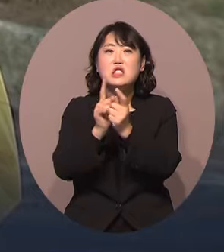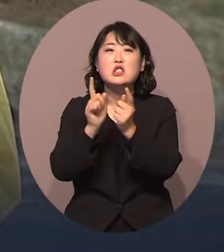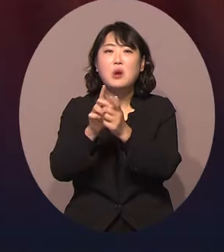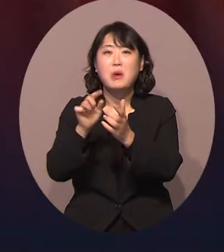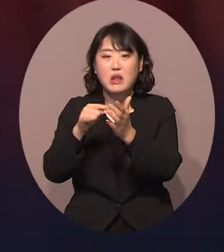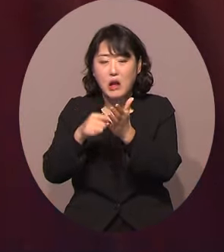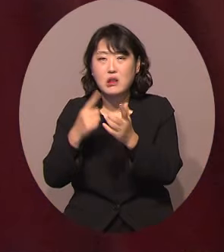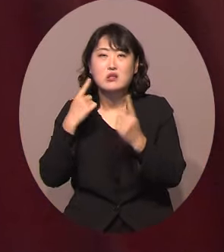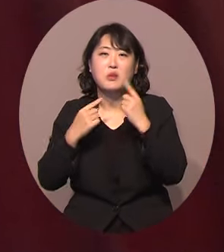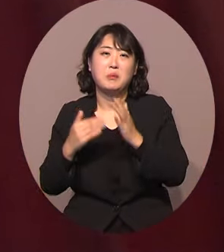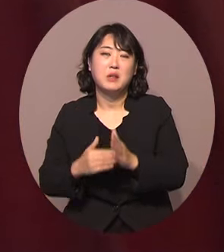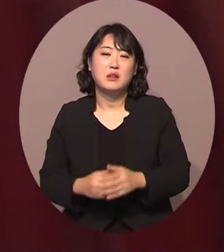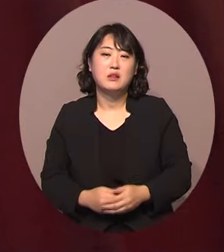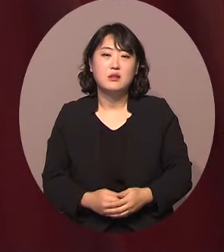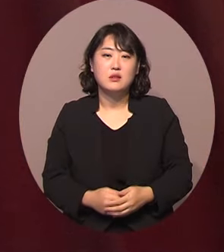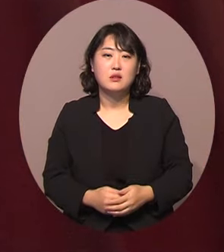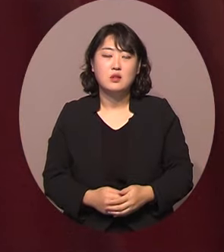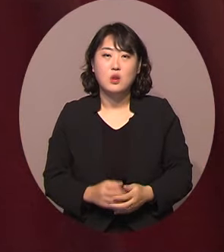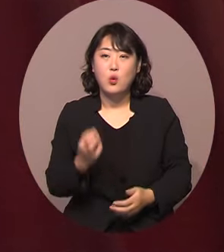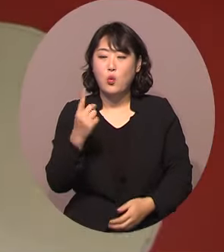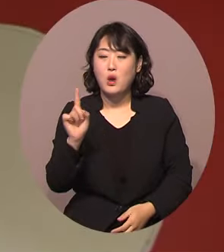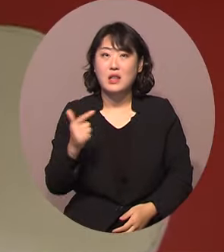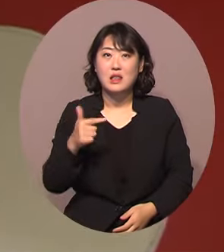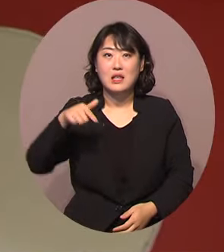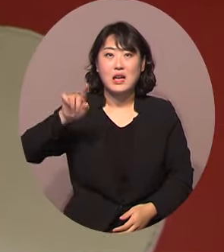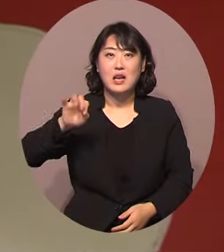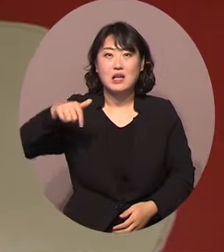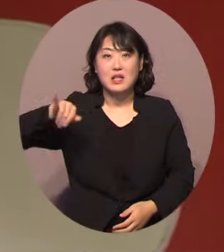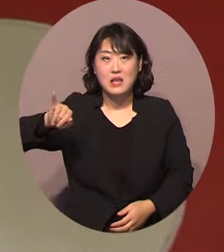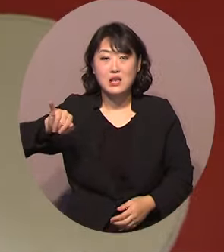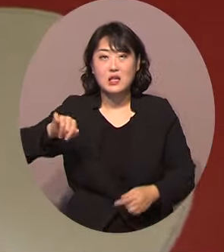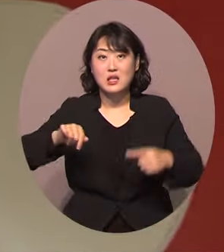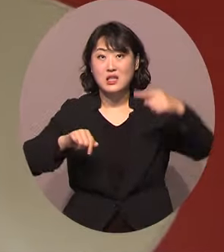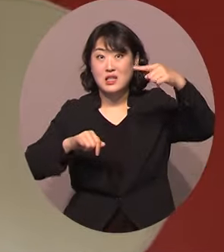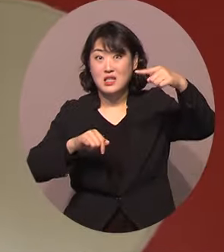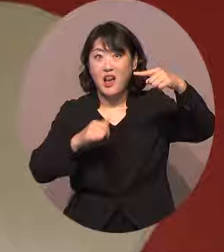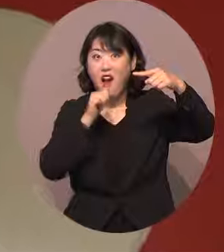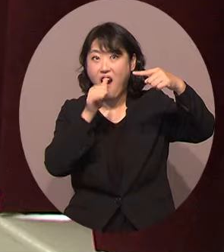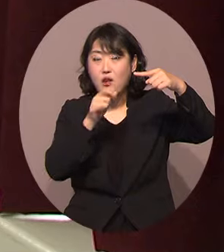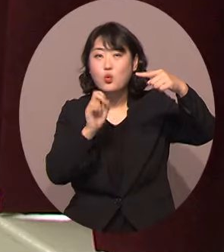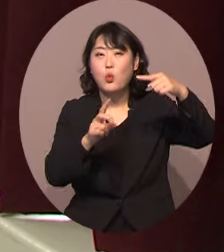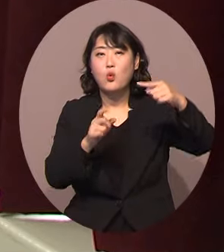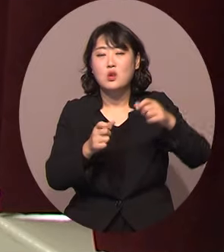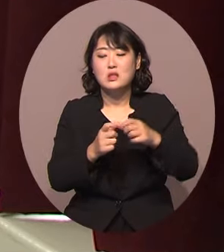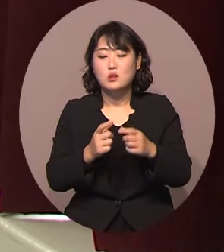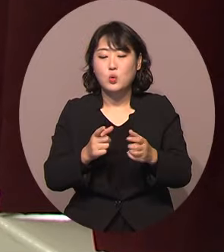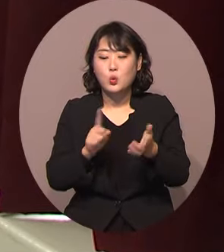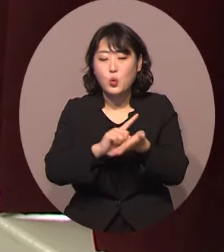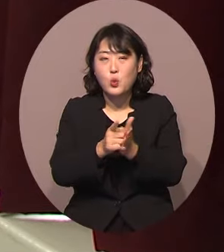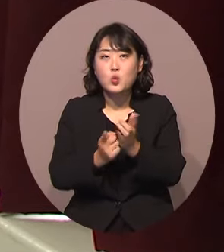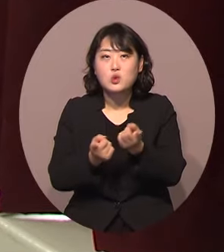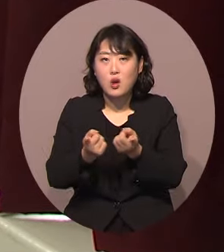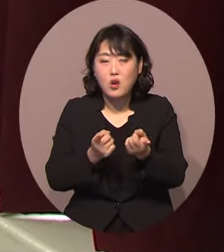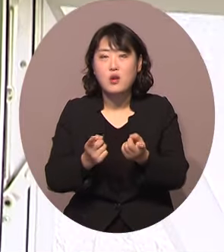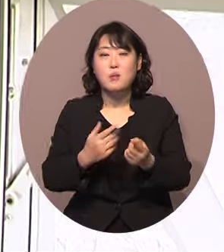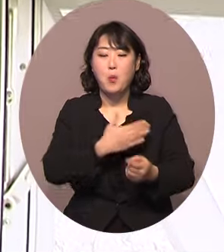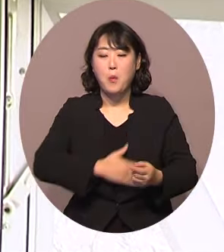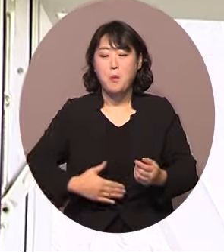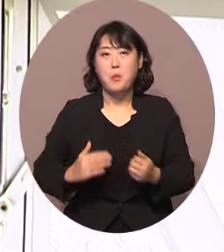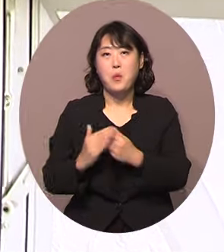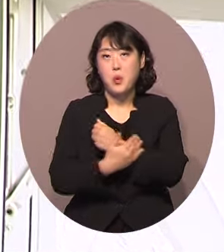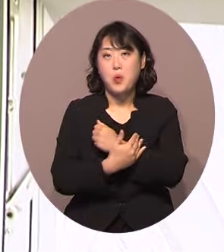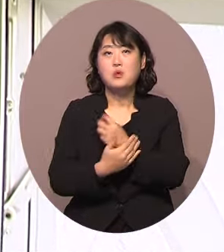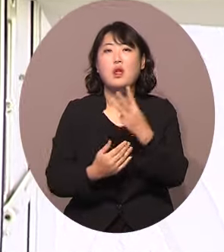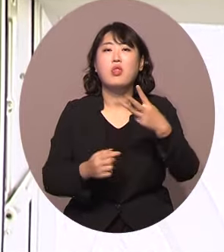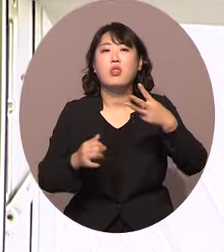내려오다가 완강기는 지지대와 속도 조절기 안전 보호대 등으로 구성되 있습니다 먼저 한층을 3M